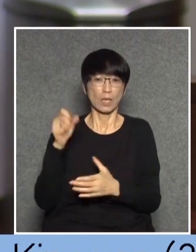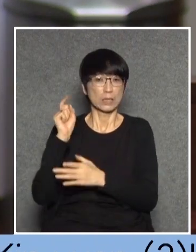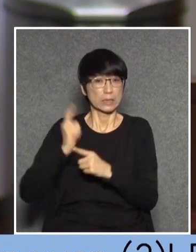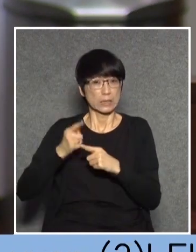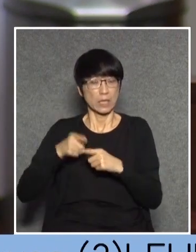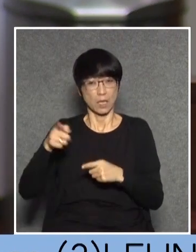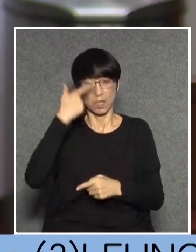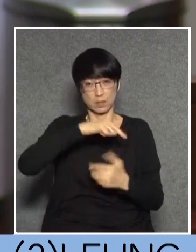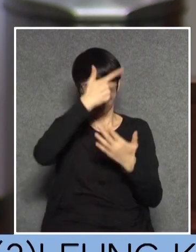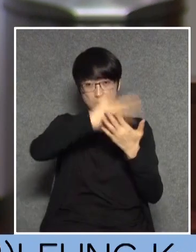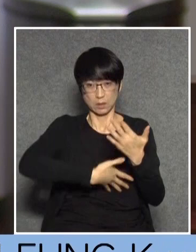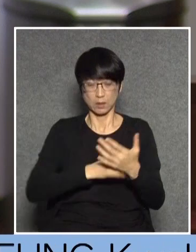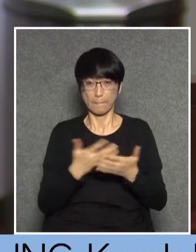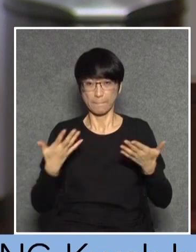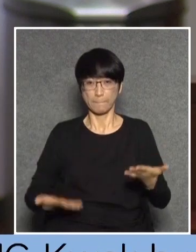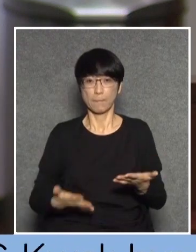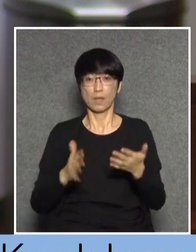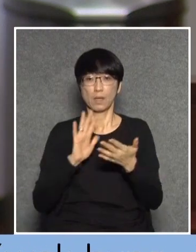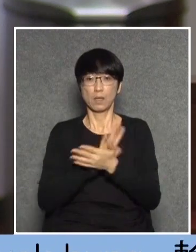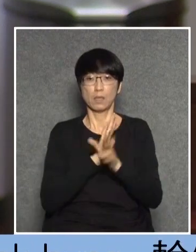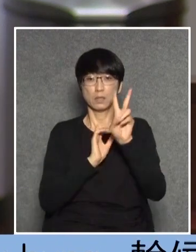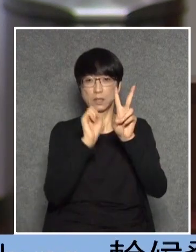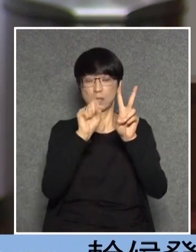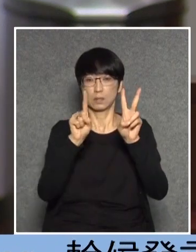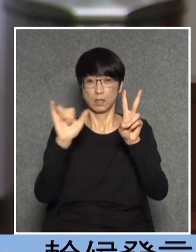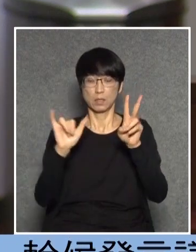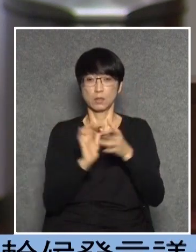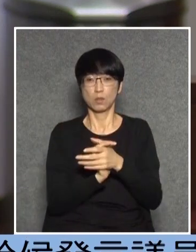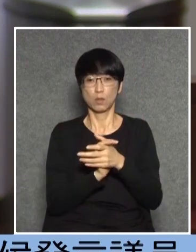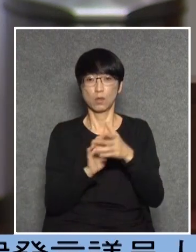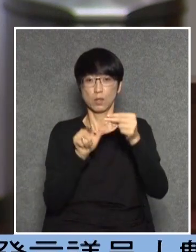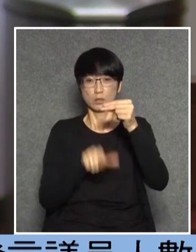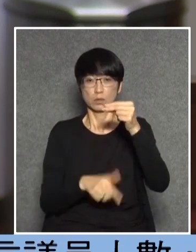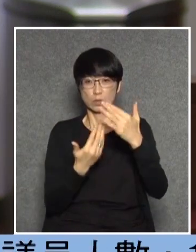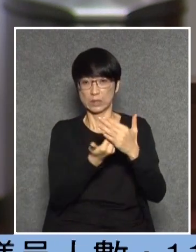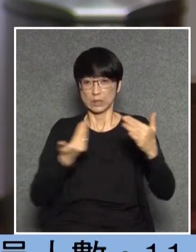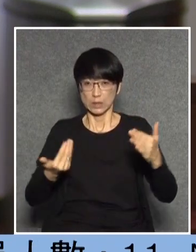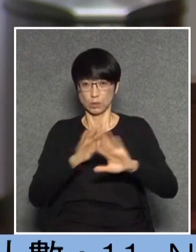統咧就會喺本年，即係2016年嘅上半年全數啟用。